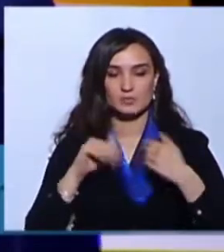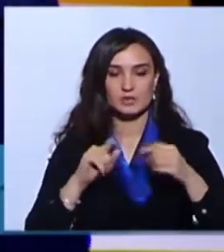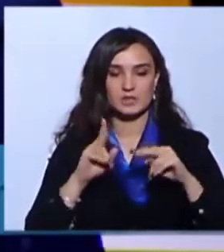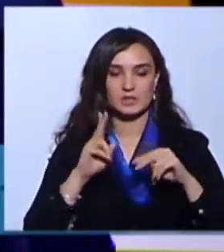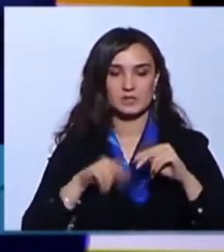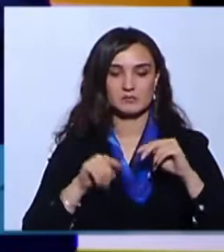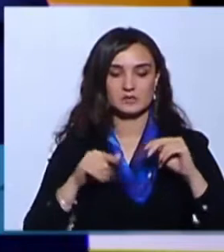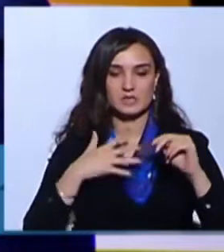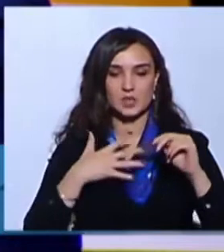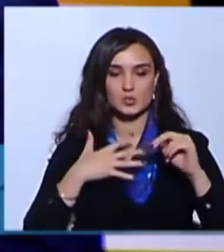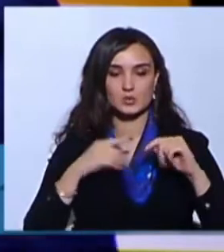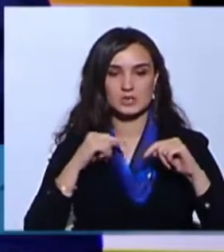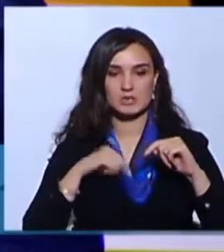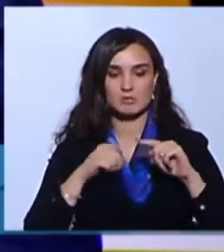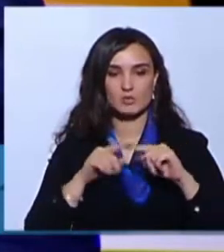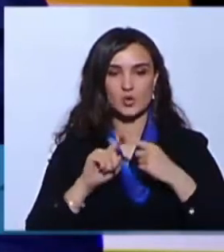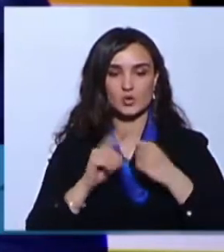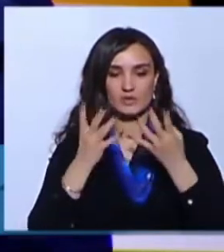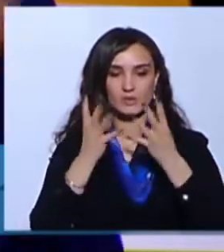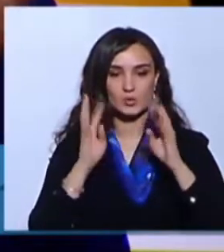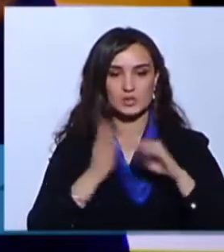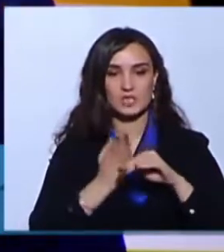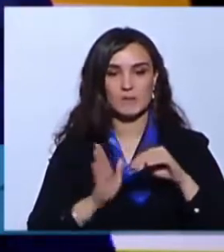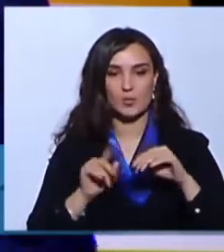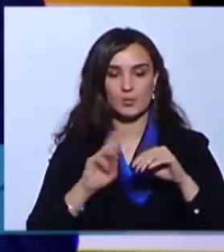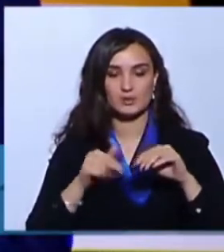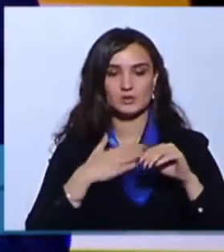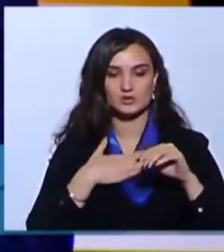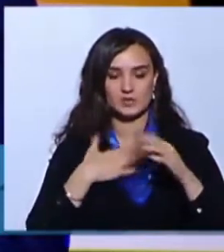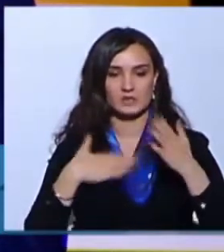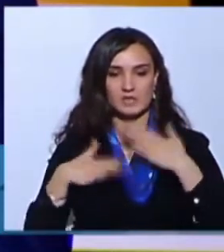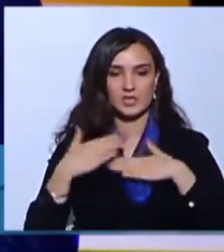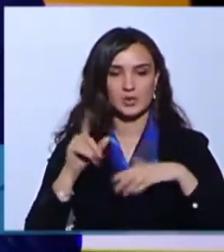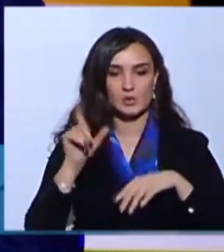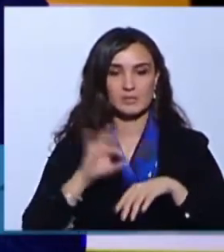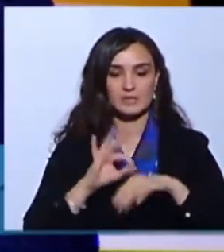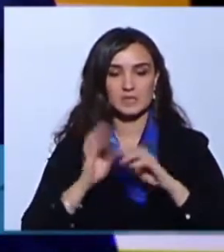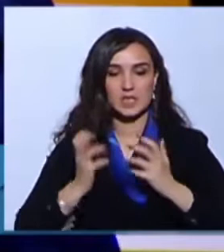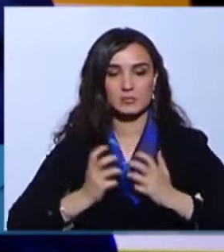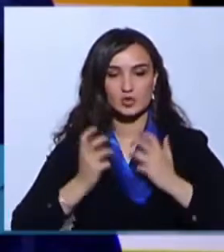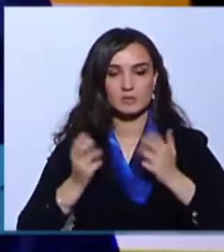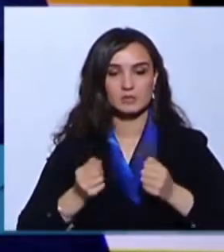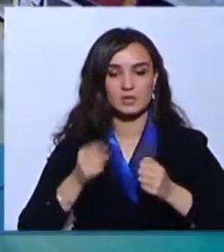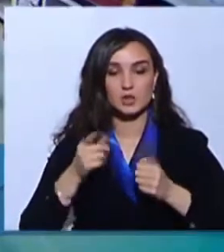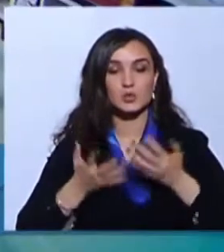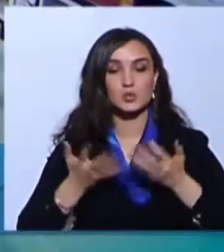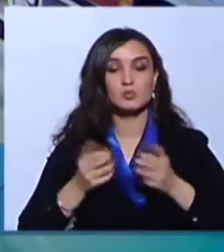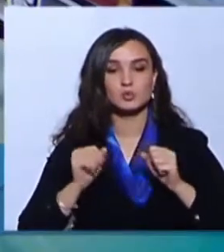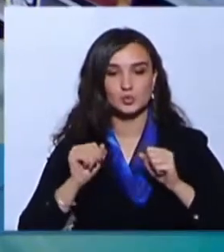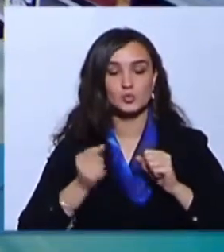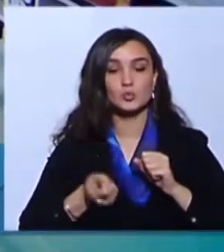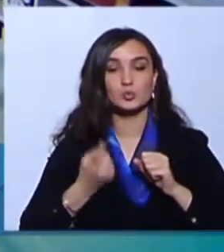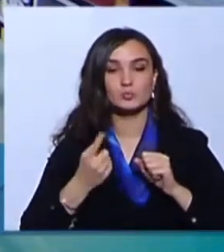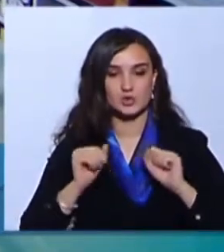დამთავრდა სასუნთქი სისტემიდან ამ კორონავირუსის გამოყოფა და ჩვენ გაგვიხარდა რომ პაციენტი გამოჯამრთელდა ის თურმე შესაძლებელი